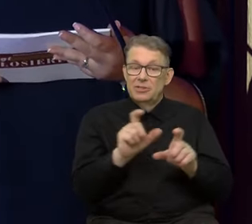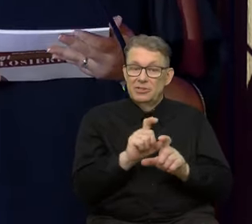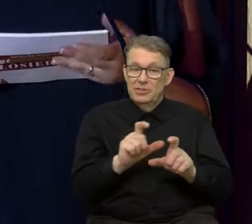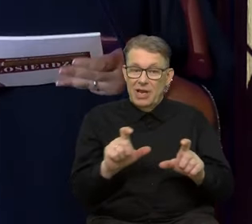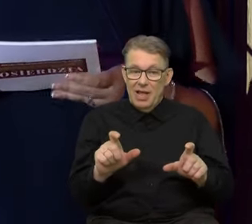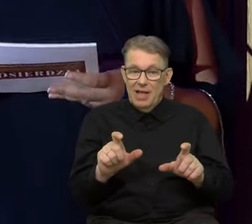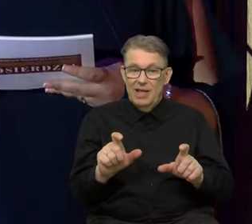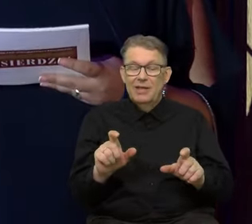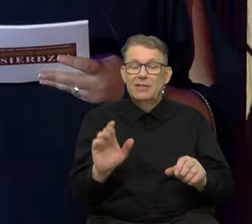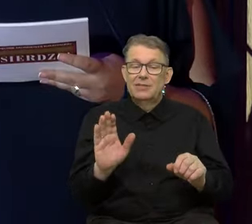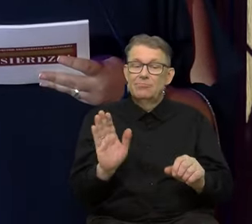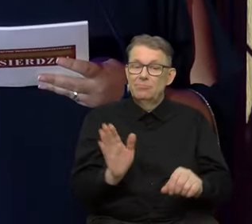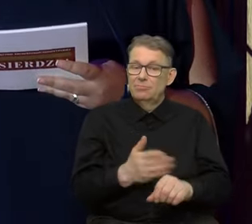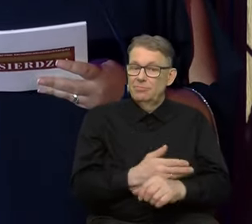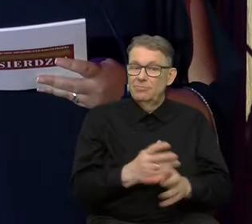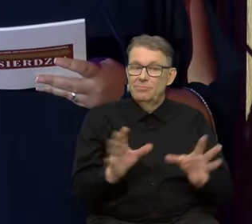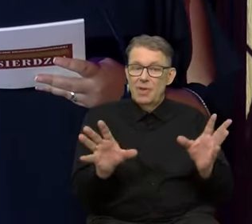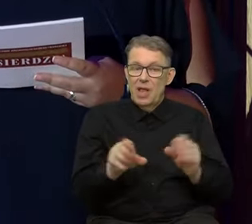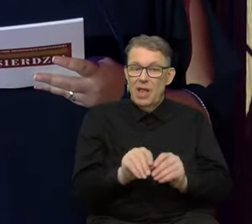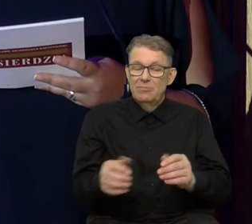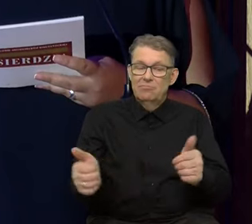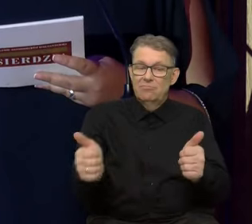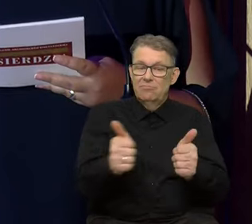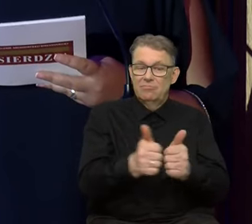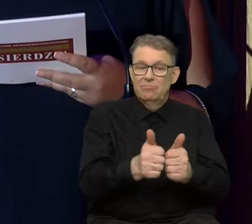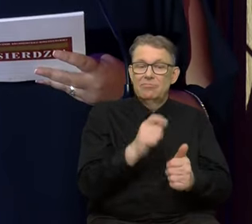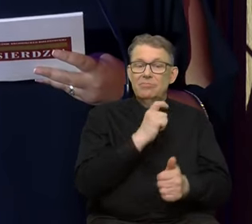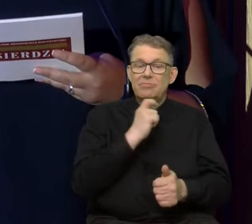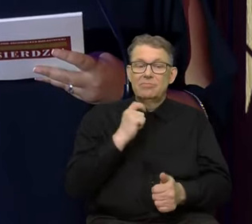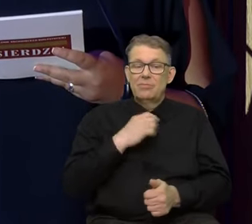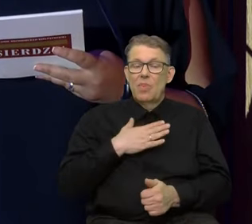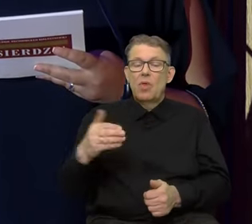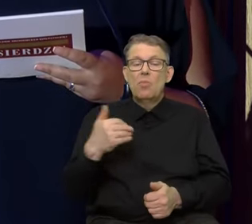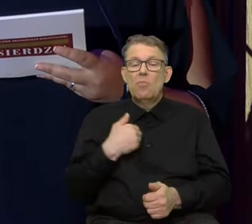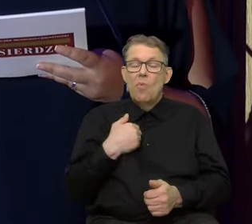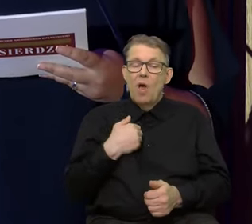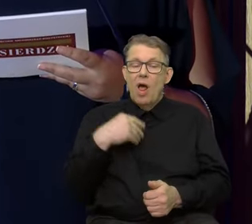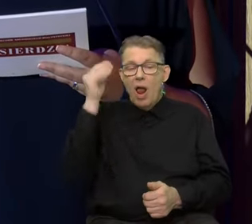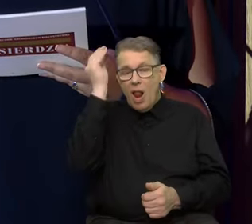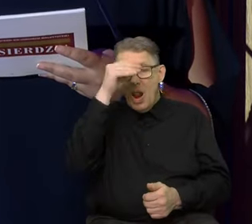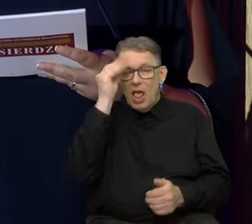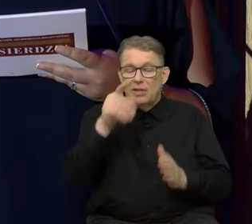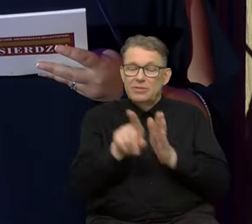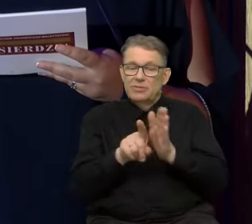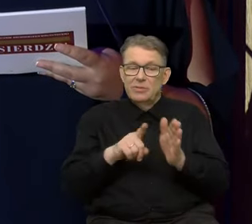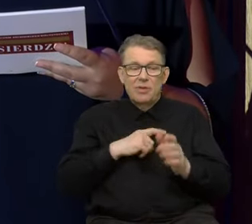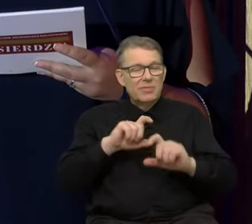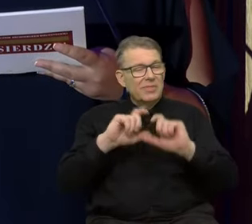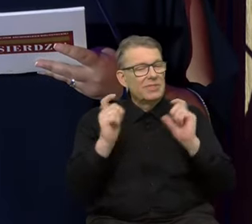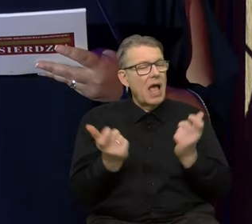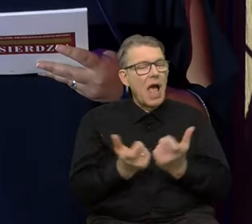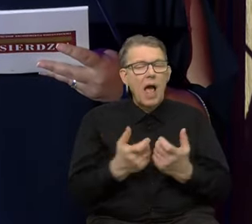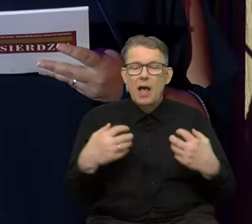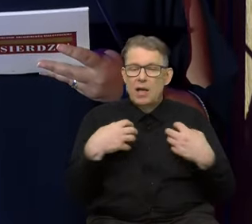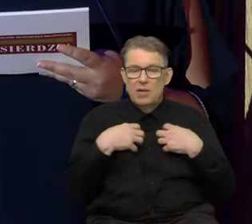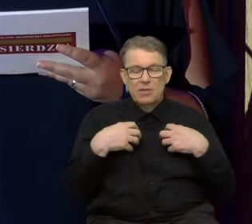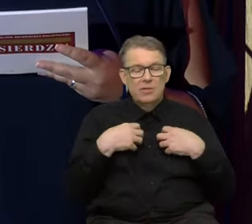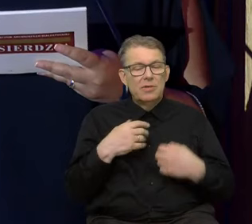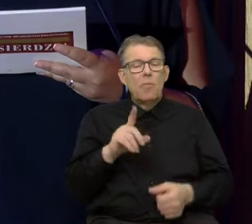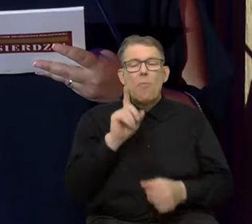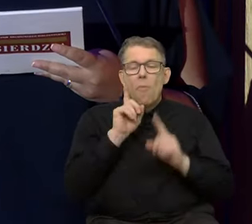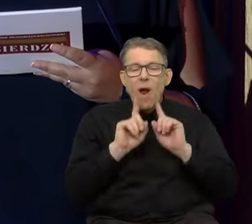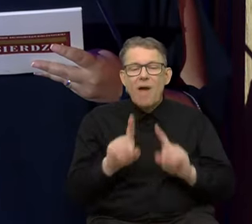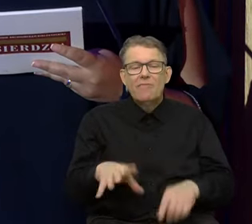spędzony przy księdzu Sopoćce to była dla mnie lekcja na całe życie. Prawdziwa świętość